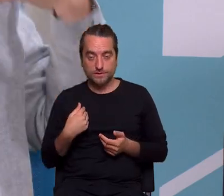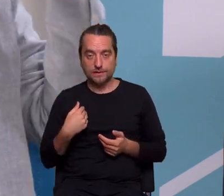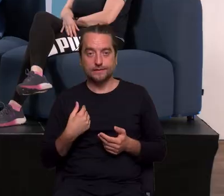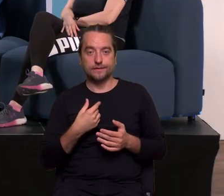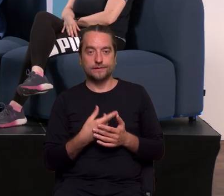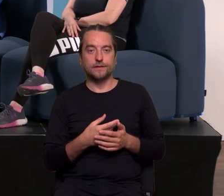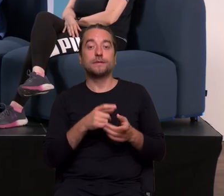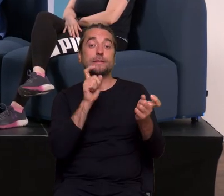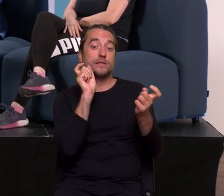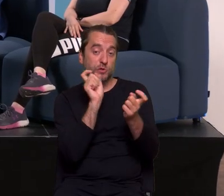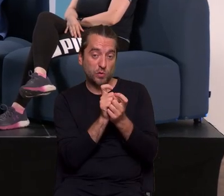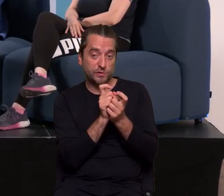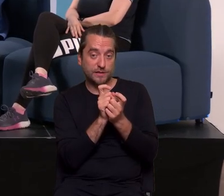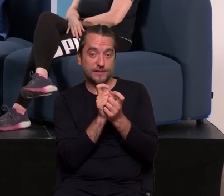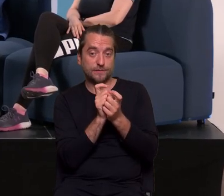dalej,